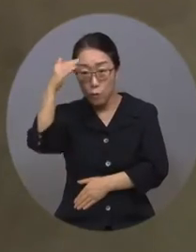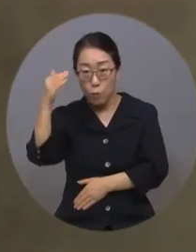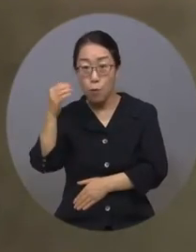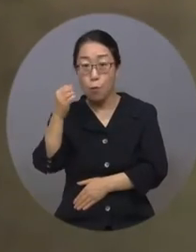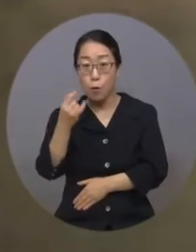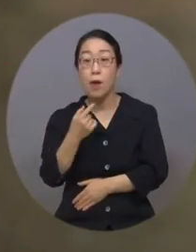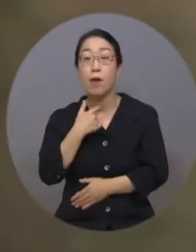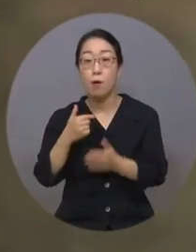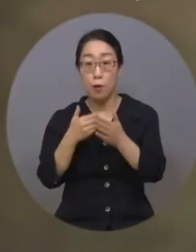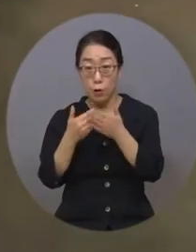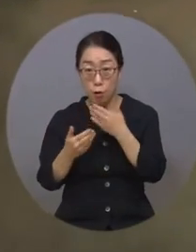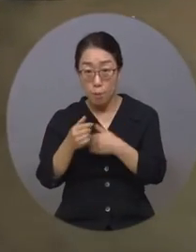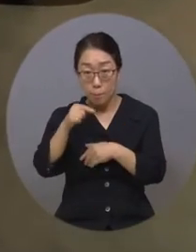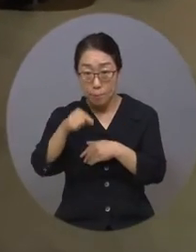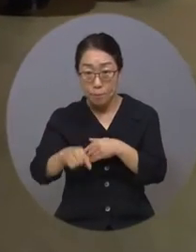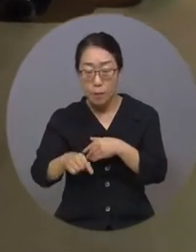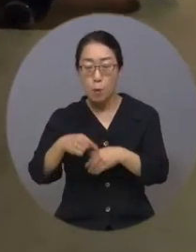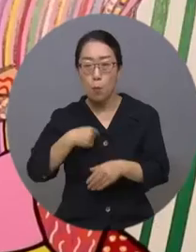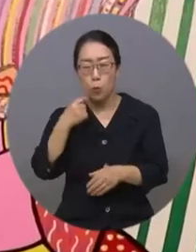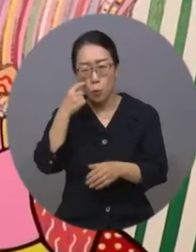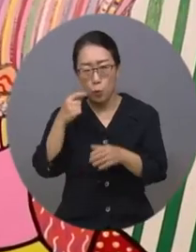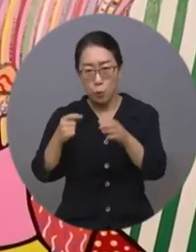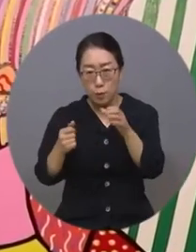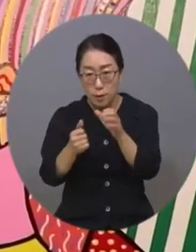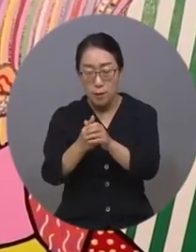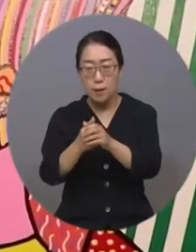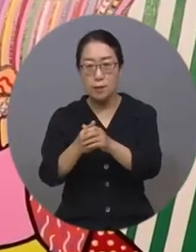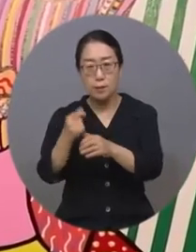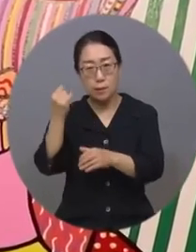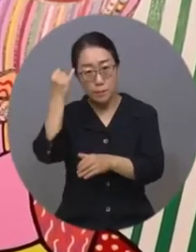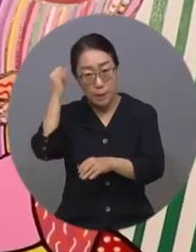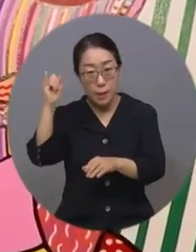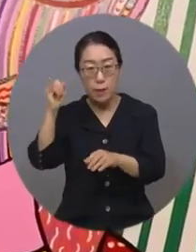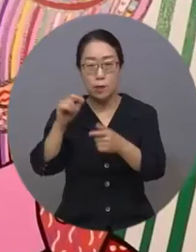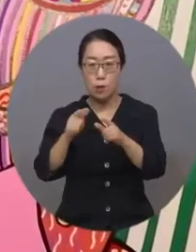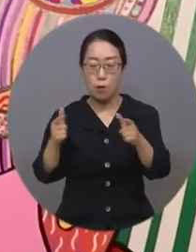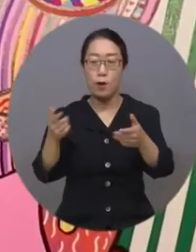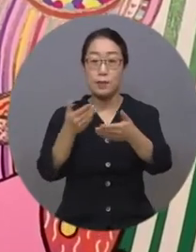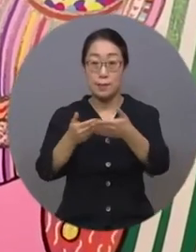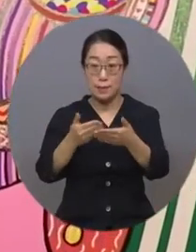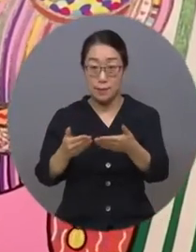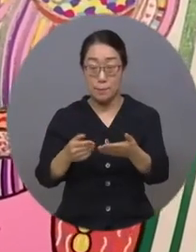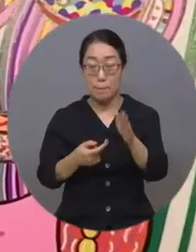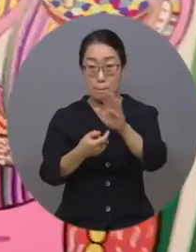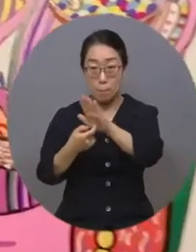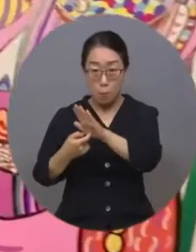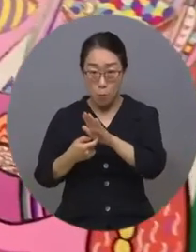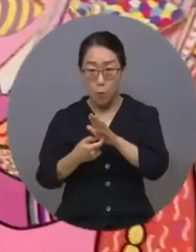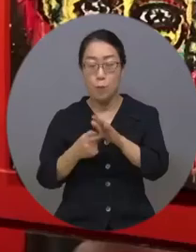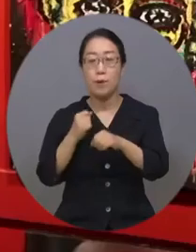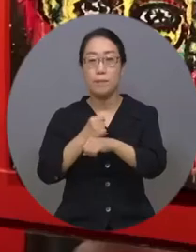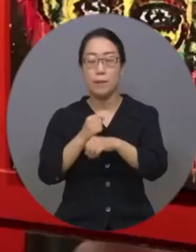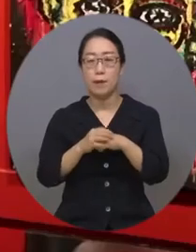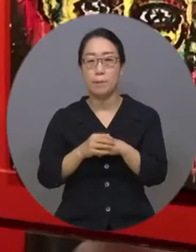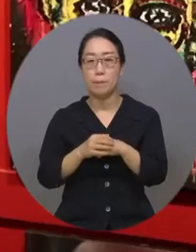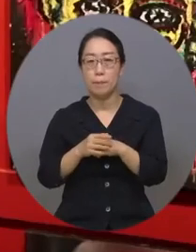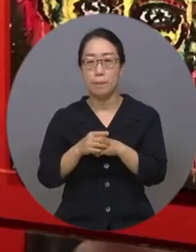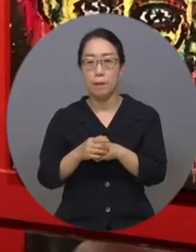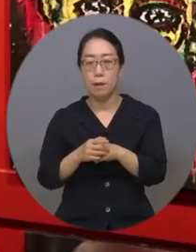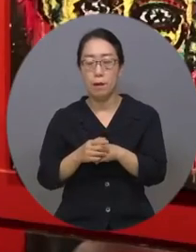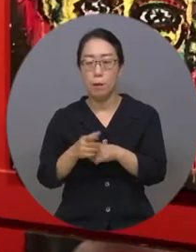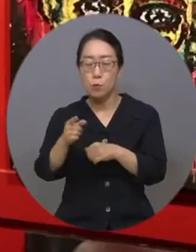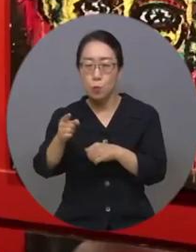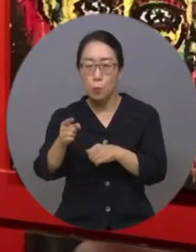김성렬 작가는 자신만의 독창적이고 창의적인 실험을 통해 화폭을 넓혀가고 있습니다.